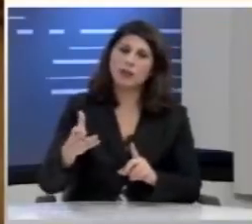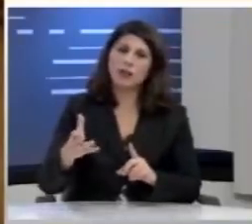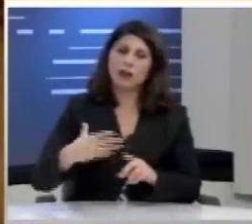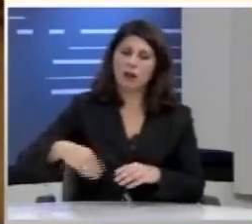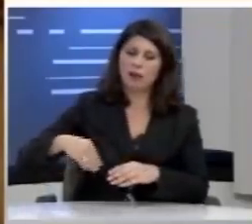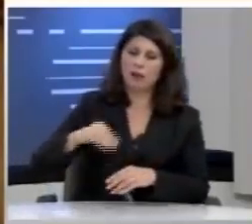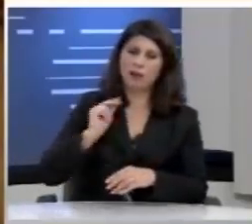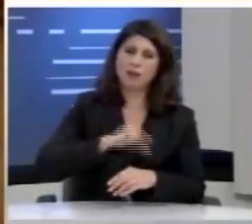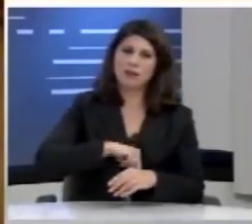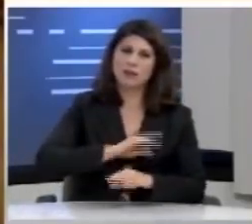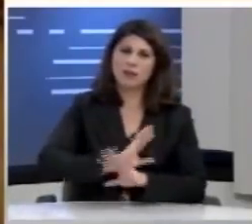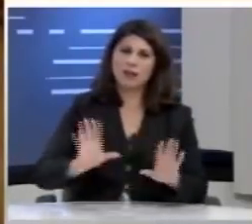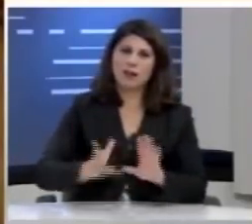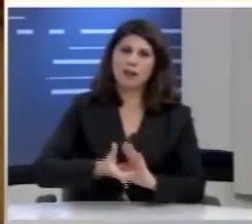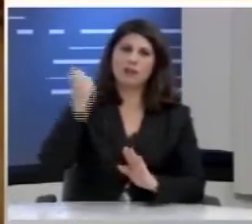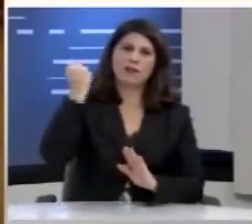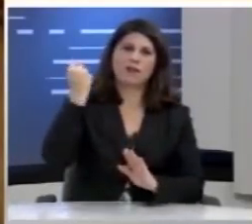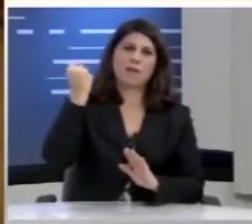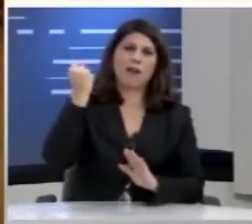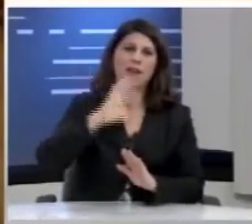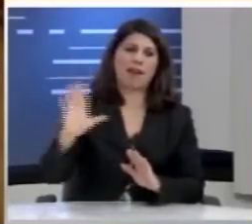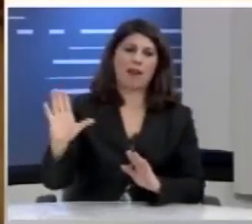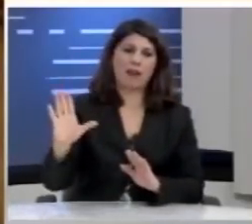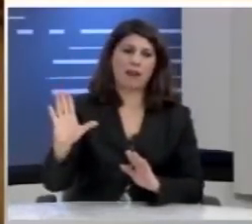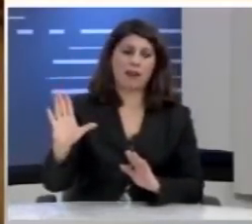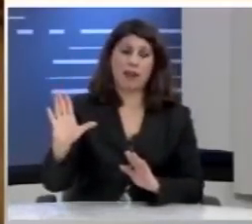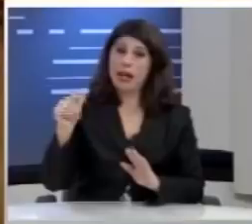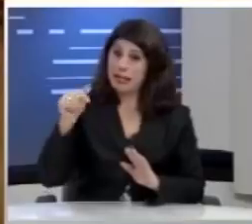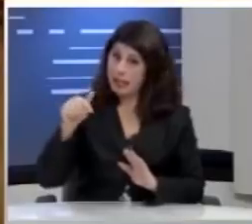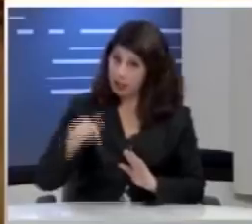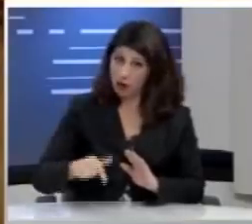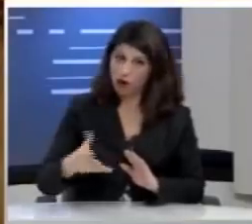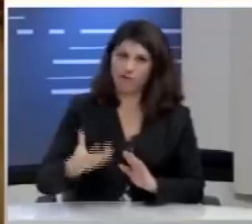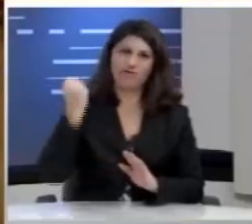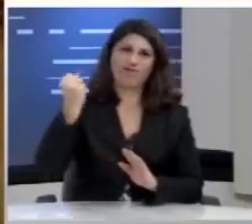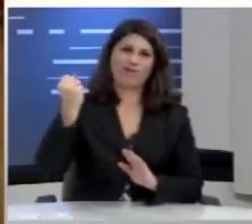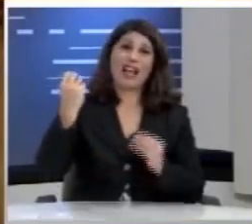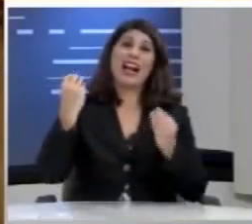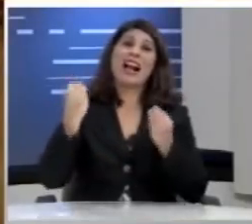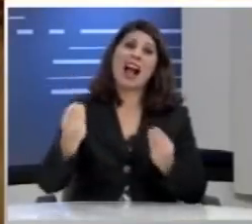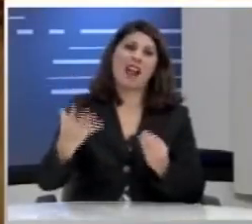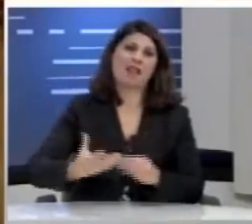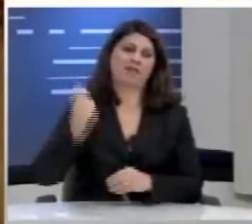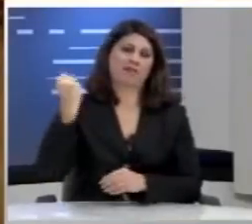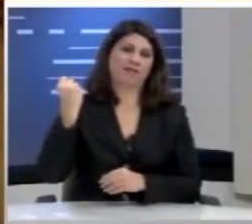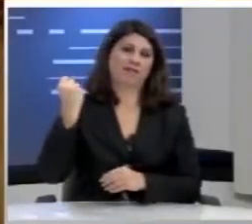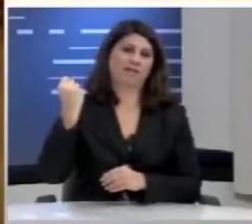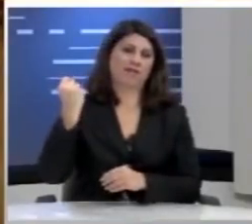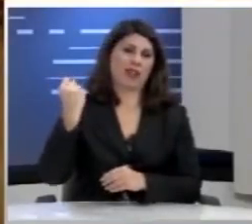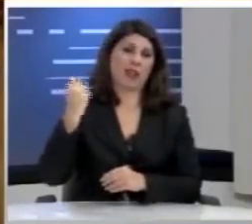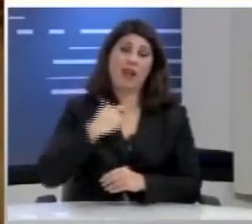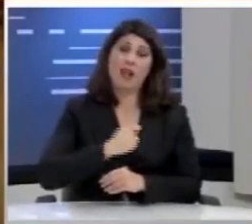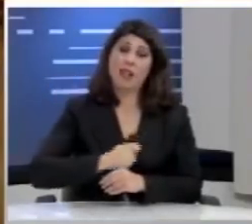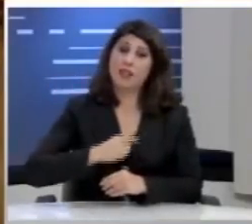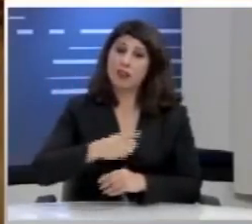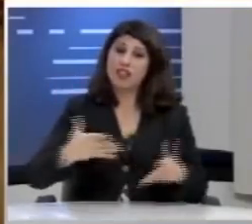στο τσεπάκι τους και τους κρατάνε στο χέρι. Και πλέον σας κρατάνε καλά στο χέρι. Και το δυστύχημα είναι